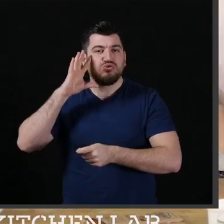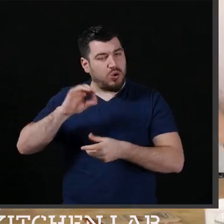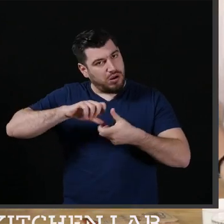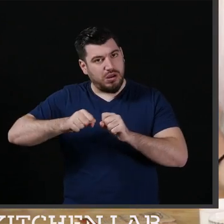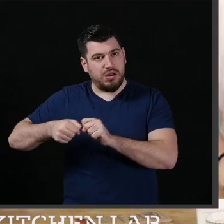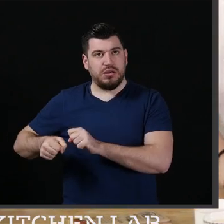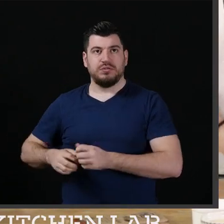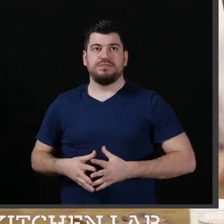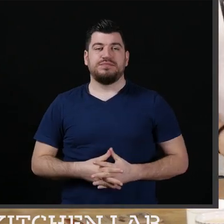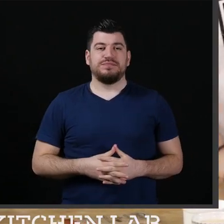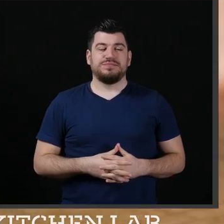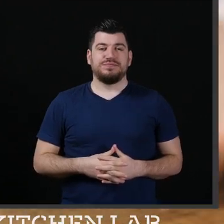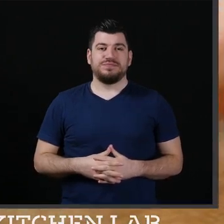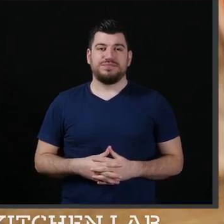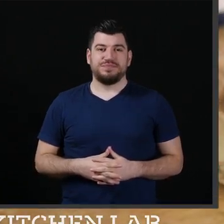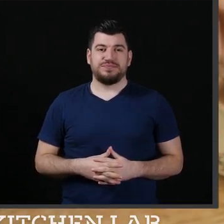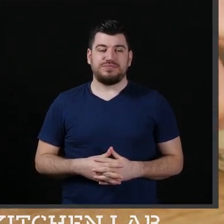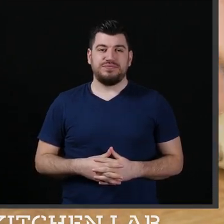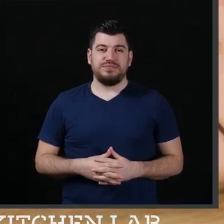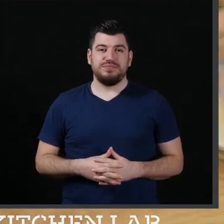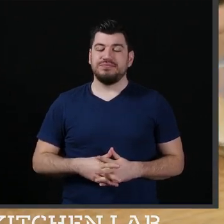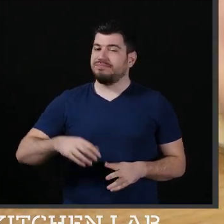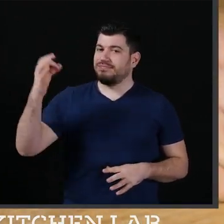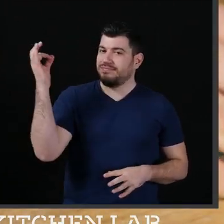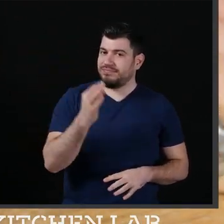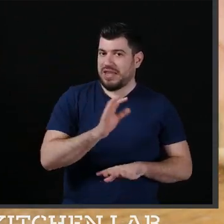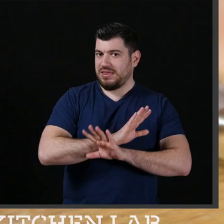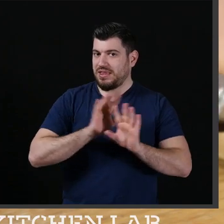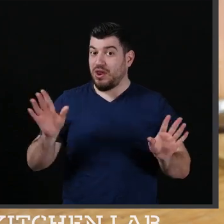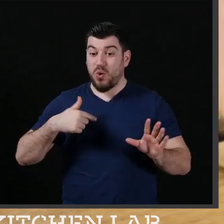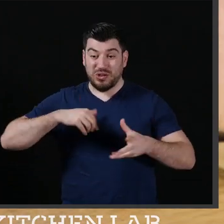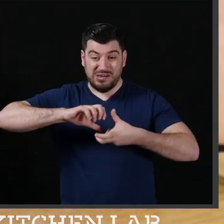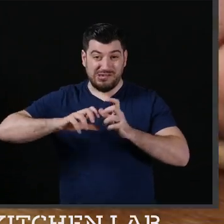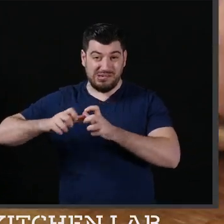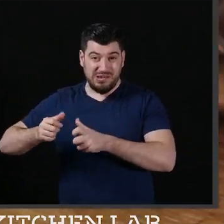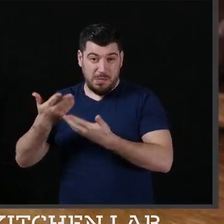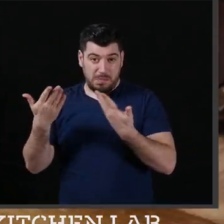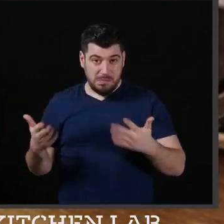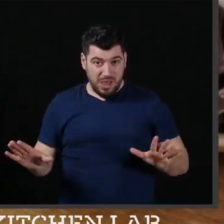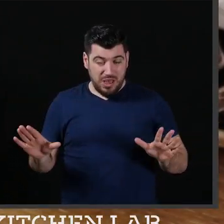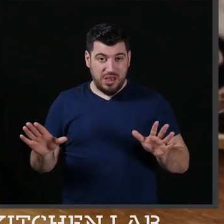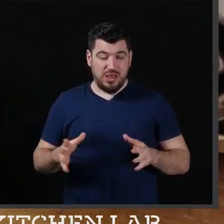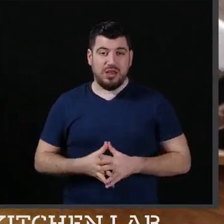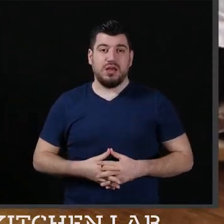Ούτε καν βλέπω, το παίζω πάρα πολύ μάγκα. Τέλεια. Και μόλις σπάσουμε έτσι σε κομμάτια,